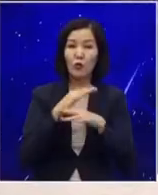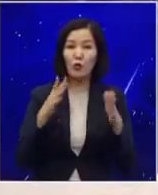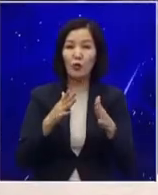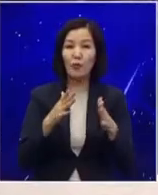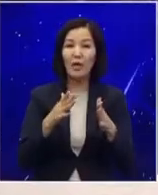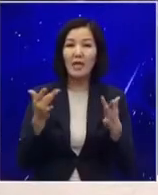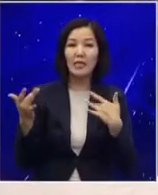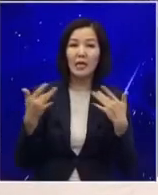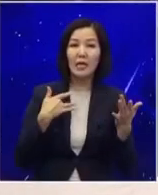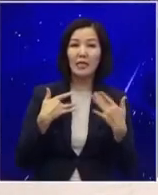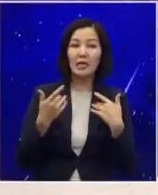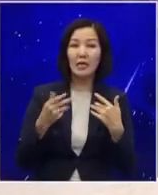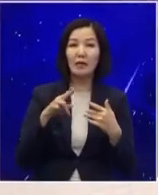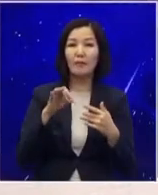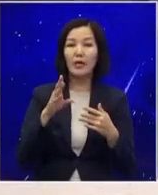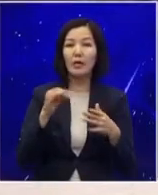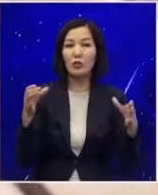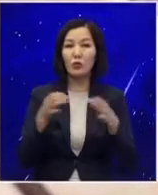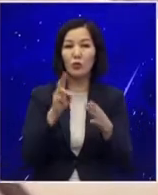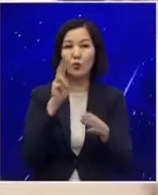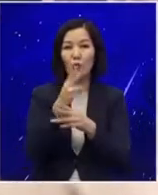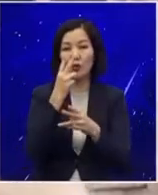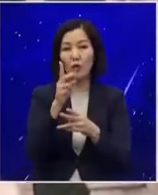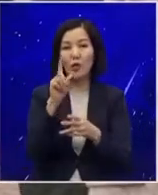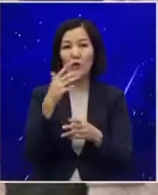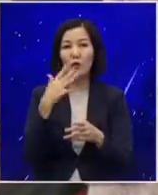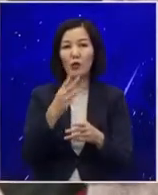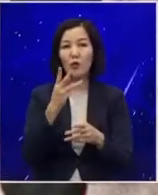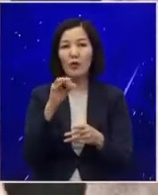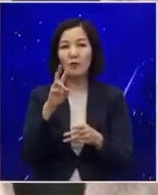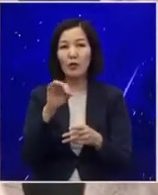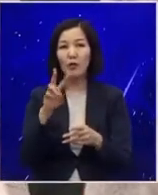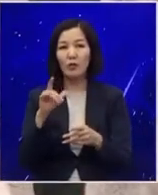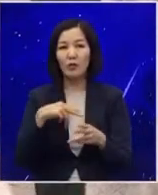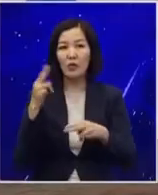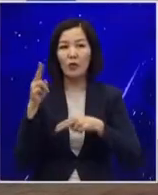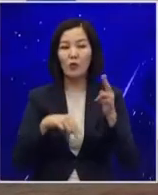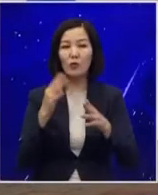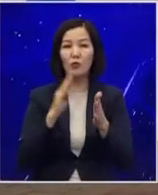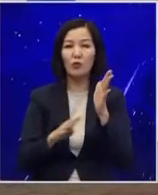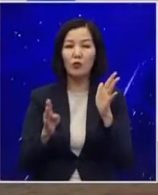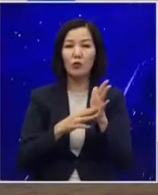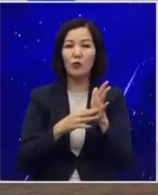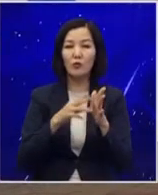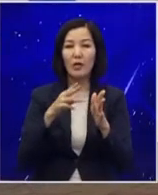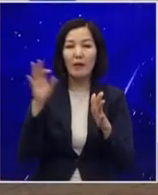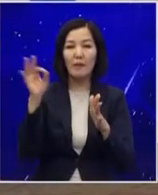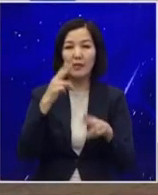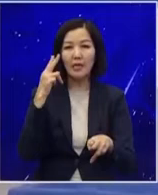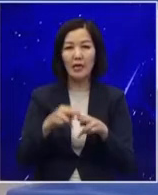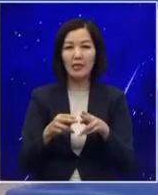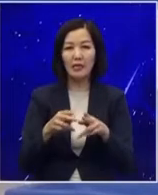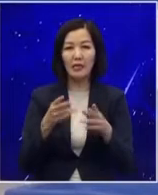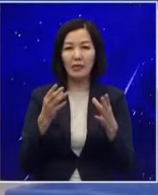мәдени нысанды пресс-тур қатысушылары да көрді. Құны 152 миллион теңге. Құрылысы 99% аяқталыпты. Тек